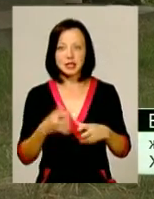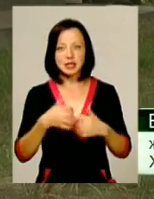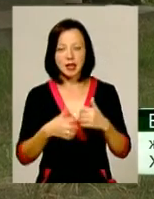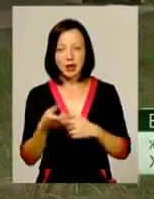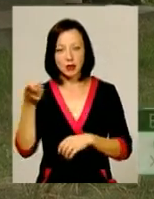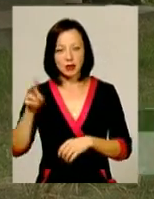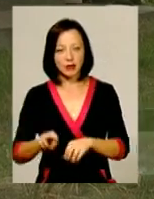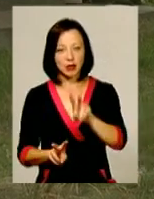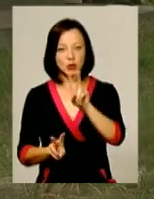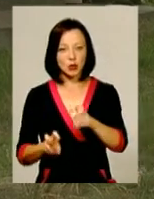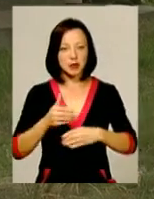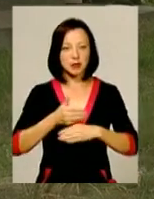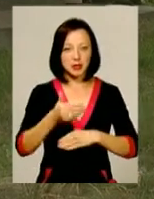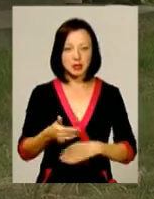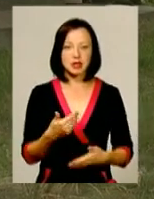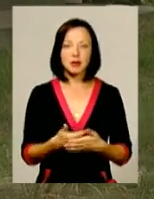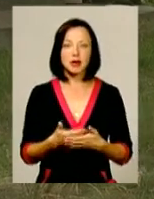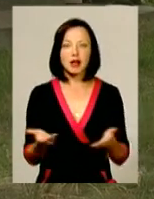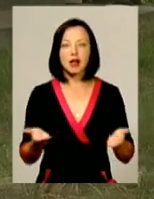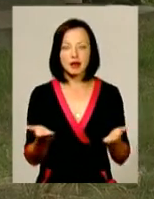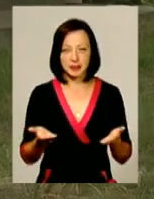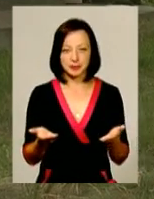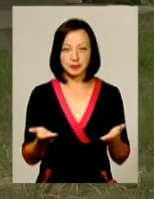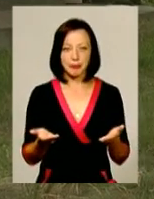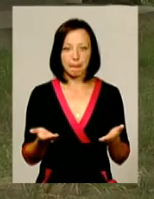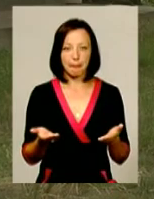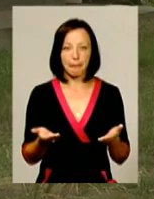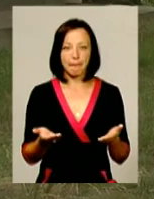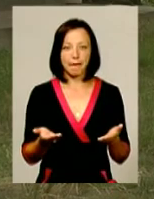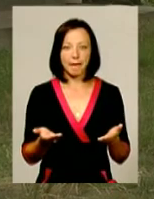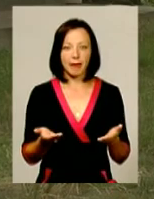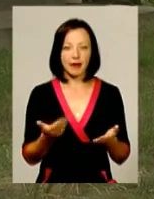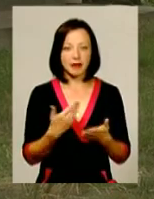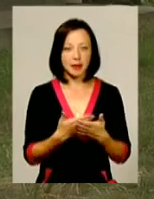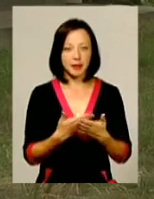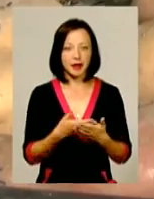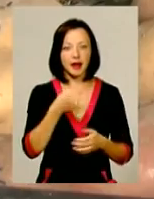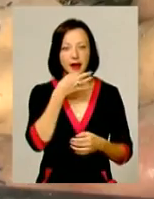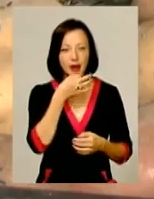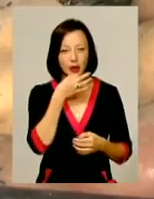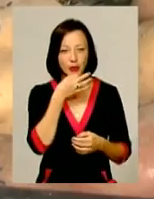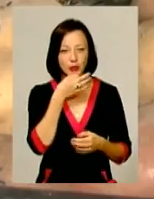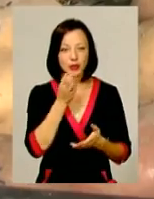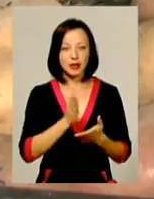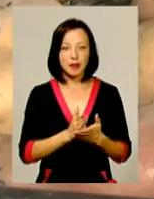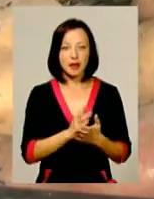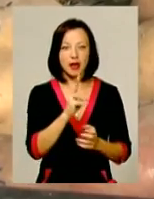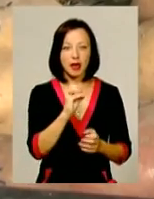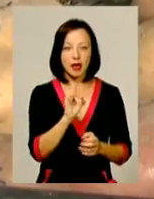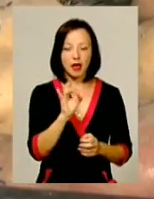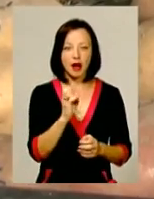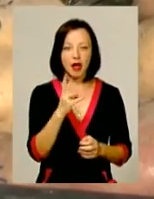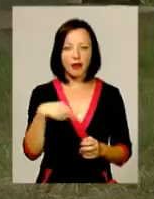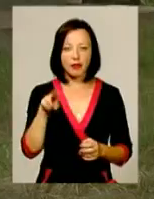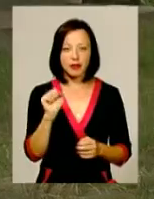сорти пізньої. Наприклад, які? Ну, от з тих же самих, щоб ранню мати, треба мати кіранду.